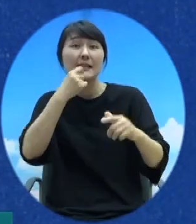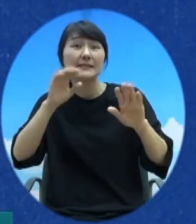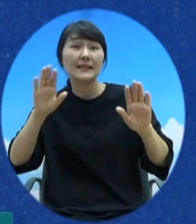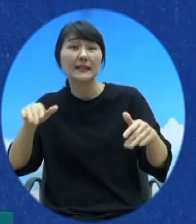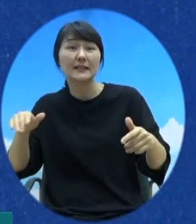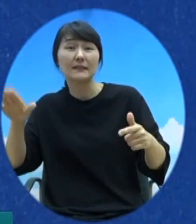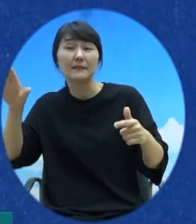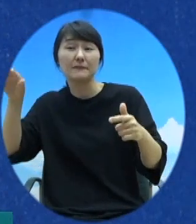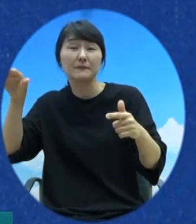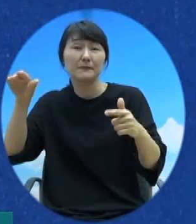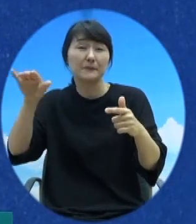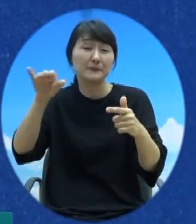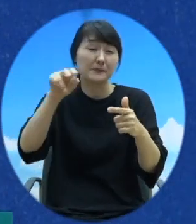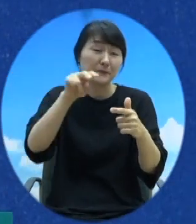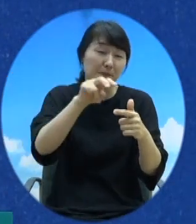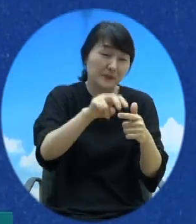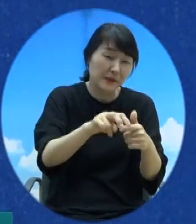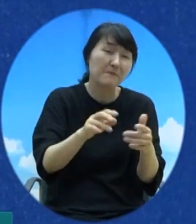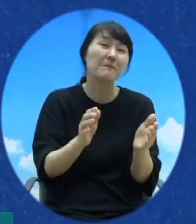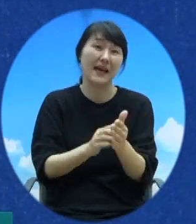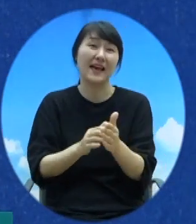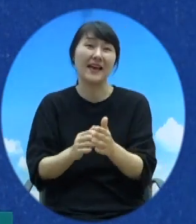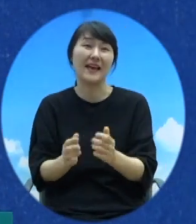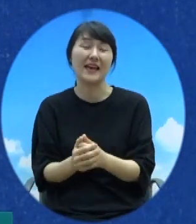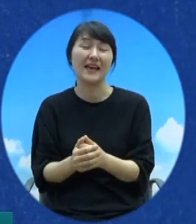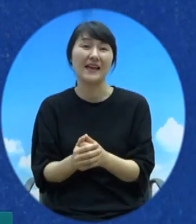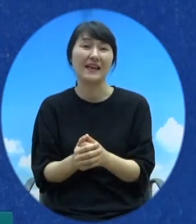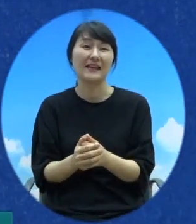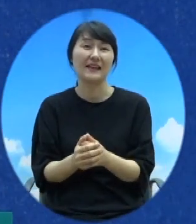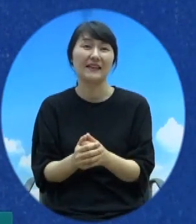새들이 깃들이더라고 말씀하고 있습니다.